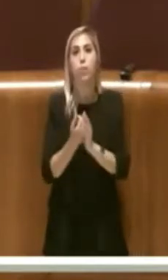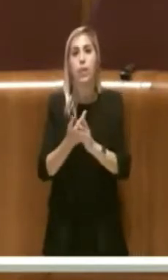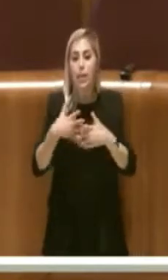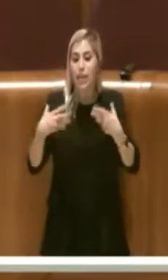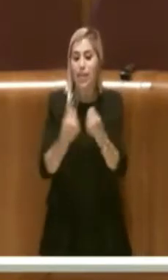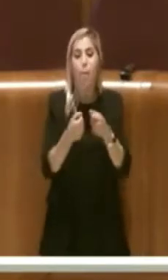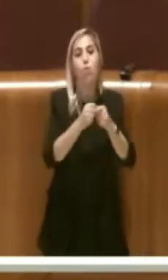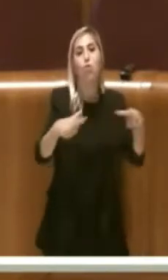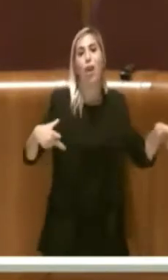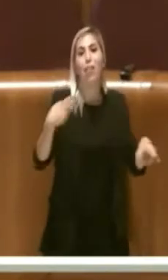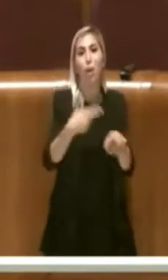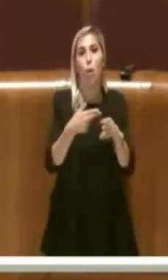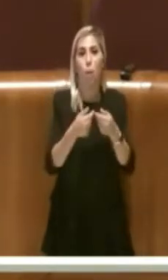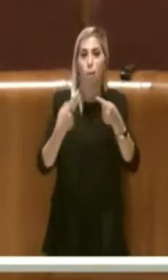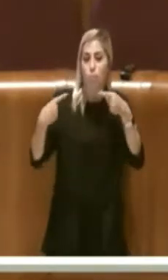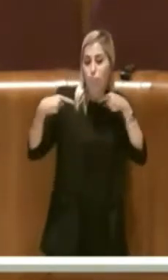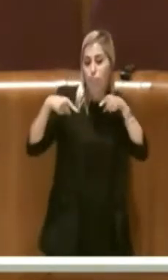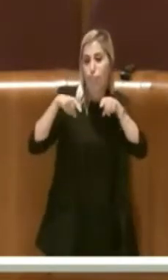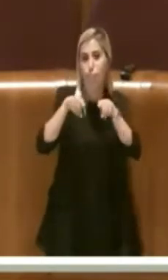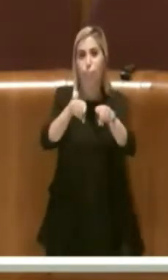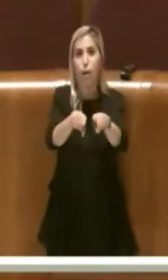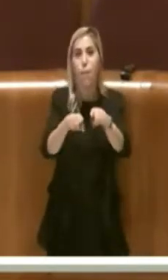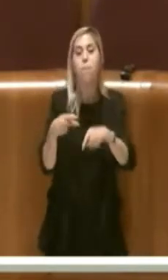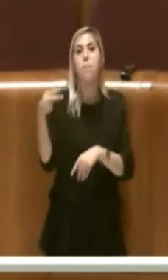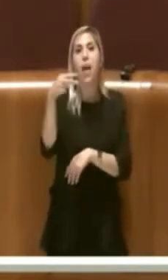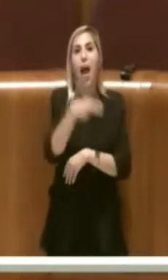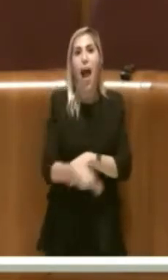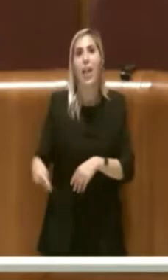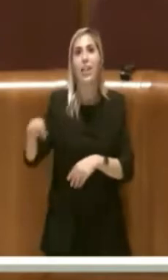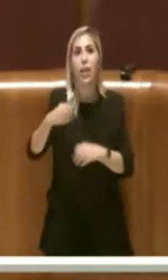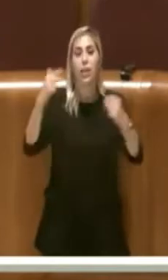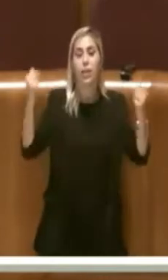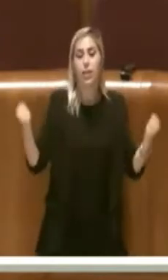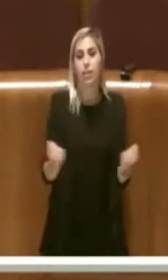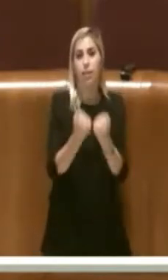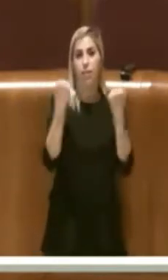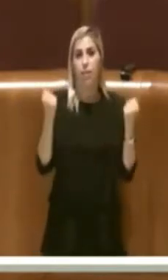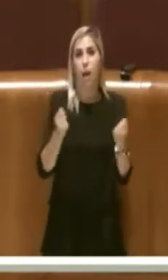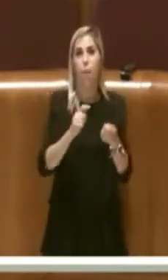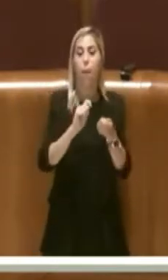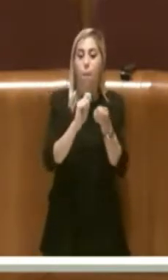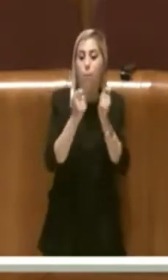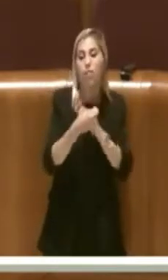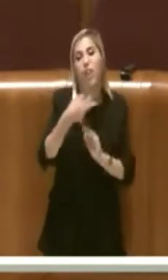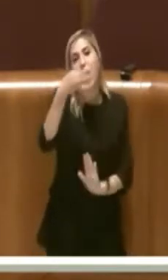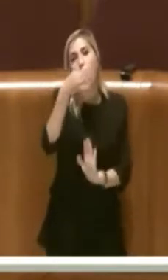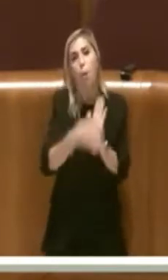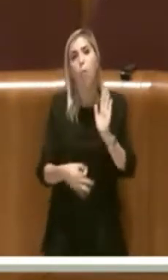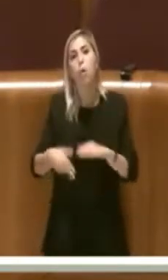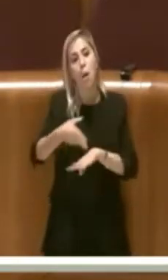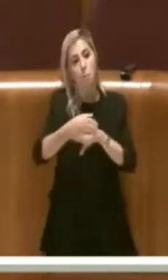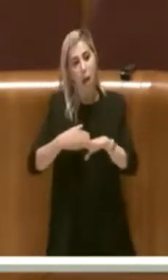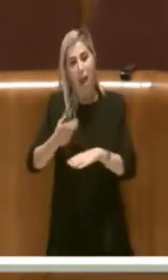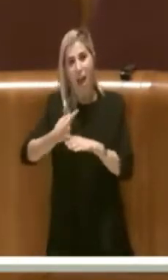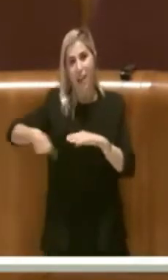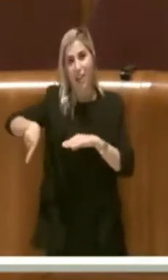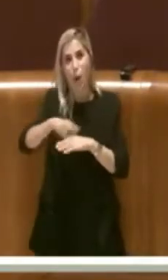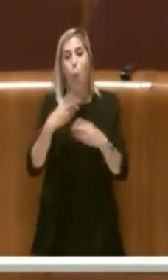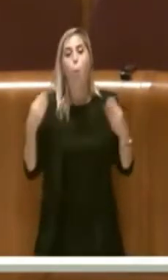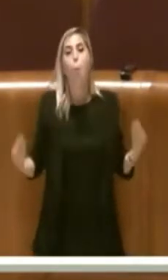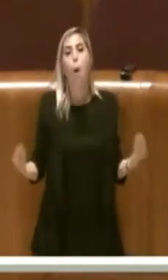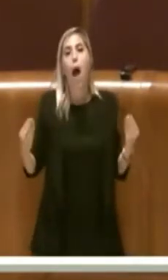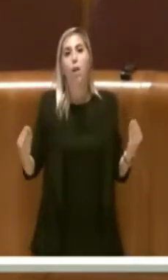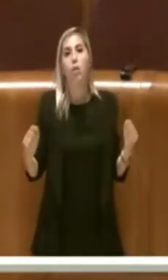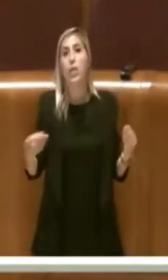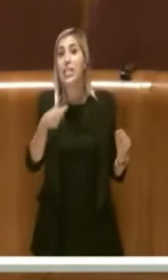Capitale. Timide iniziative negli anni ci sono state per la modifica del regolamento, anche da parte nostra, soprattutto quando